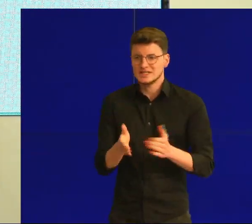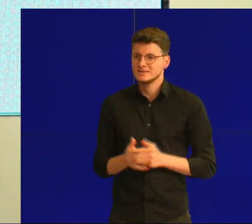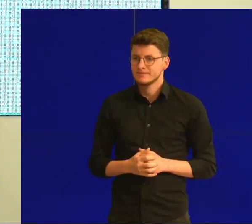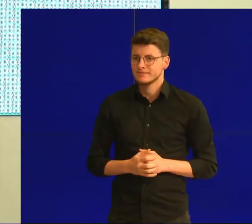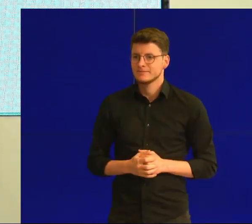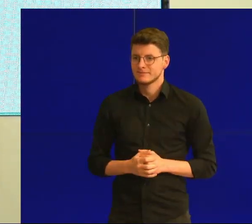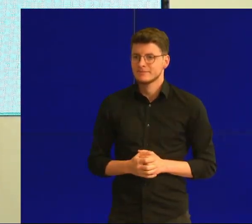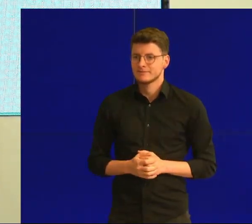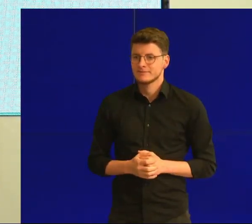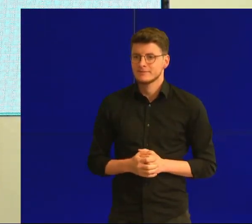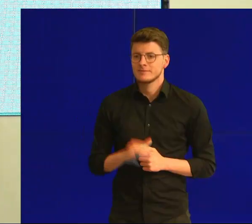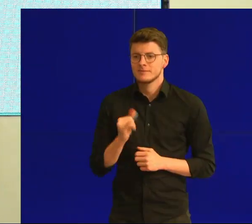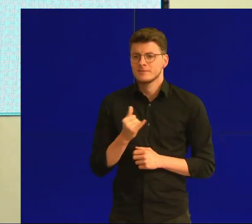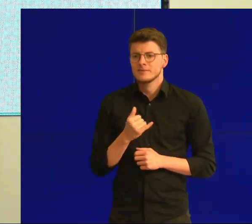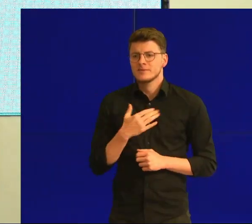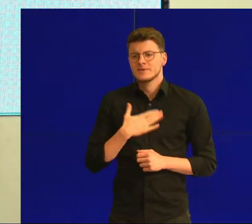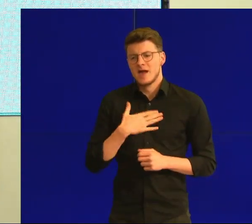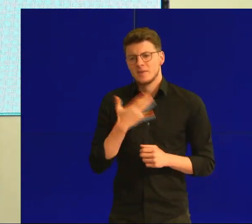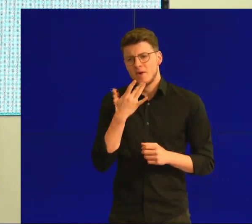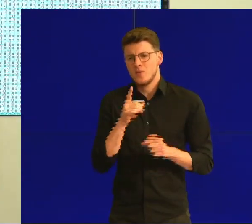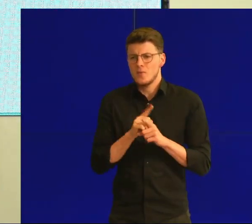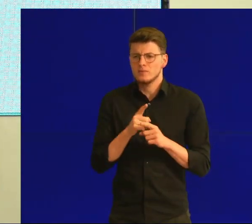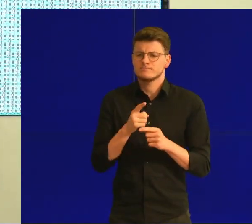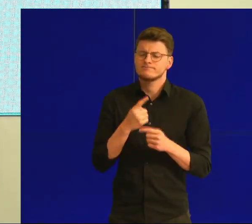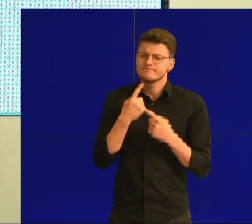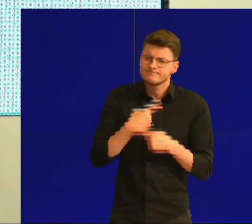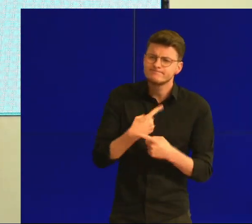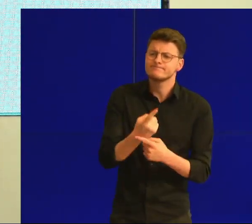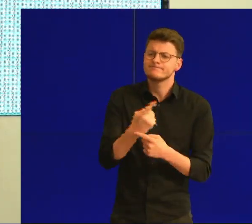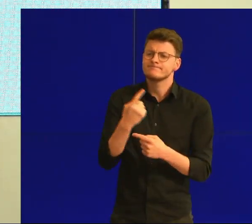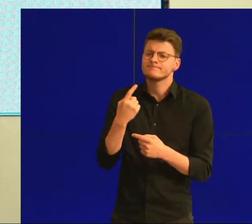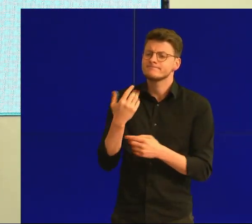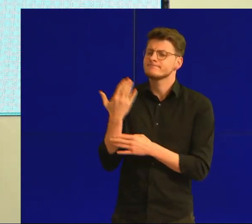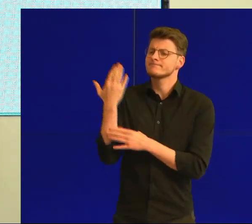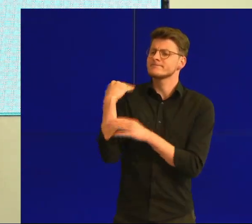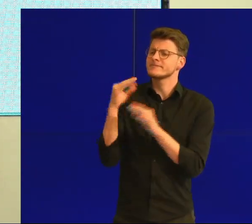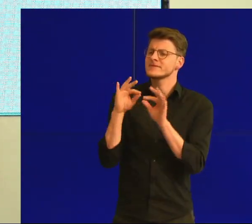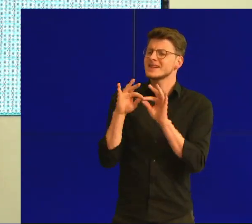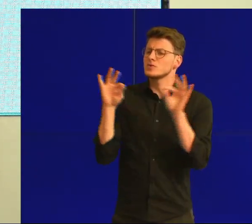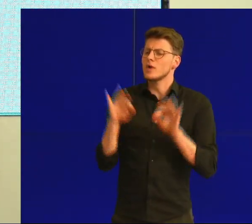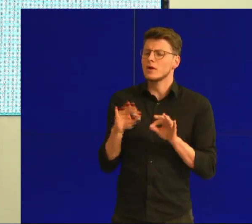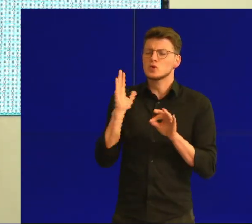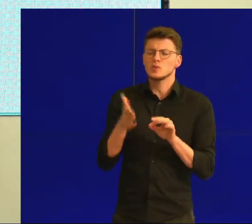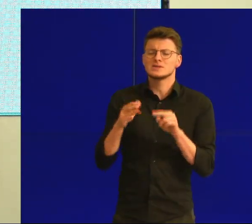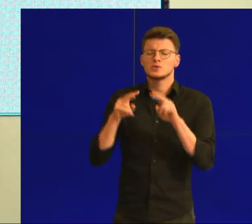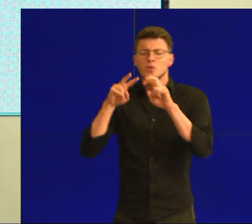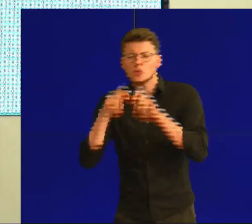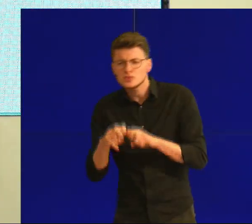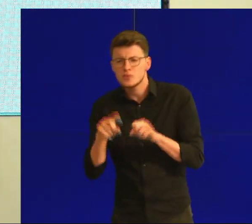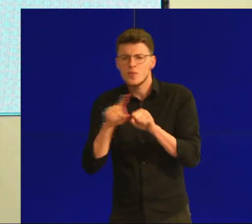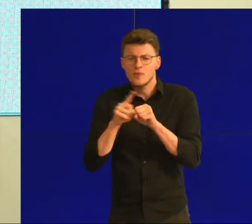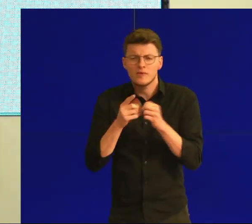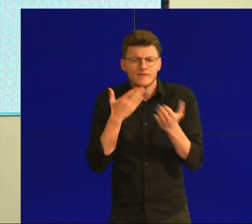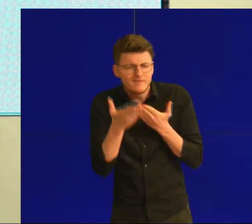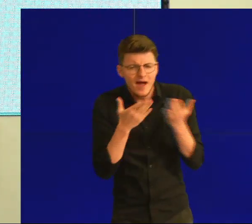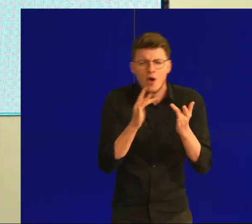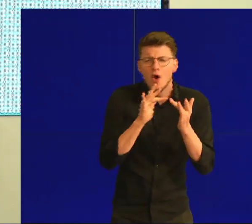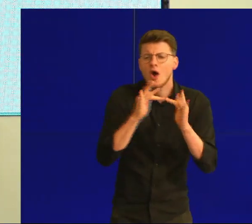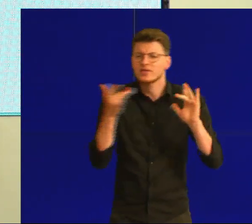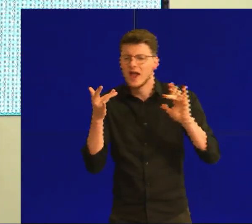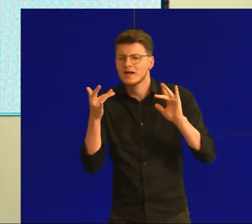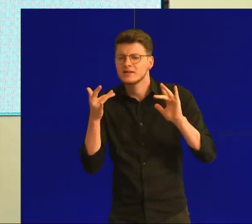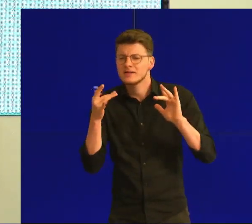de résultats il présentait devant on line en quête dit organisez 6-2